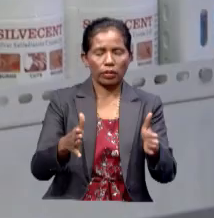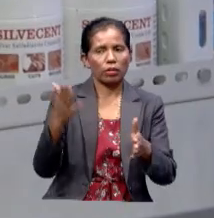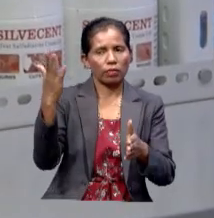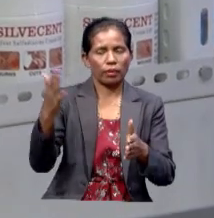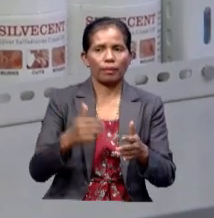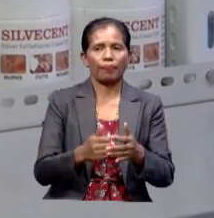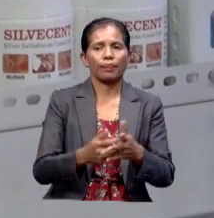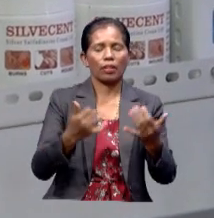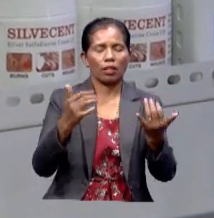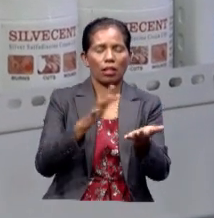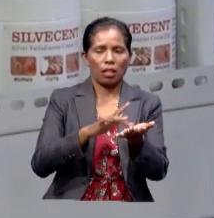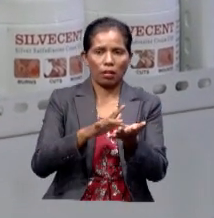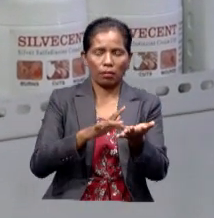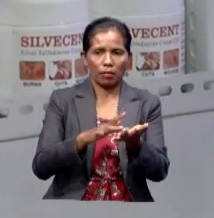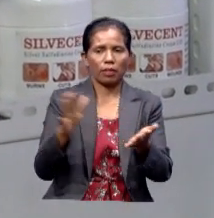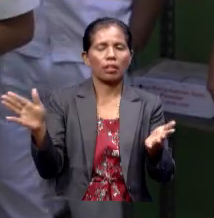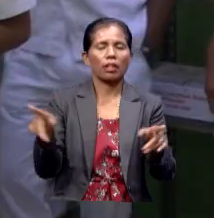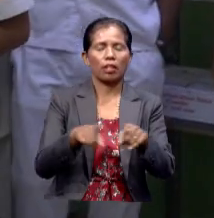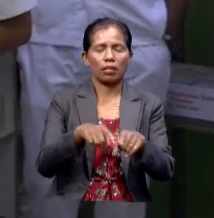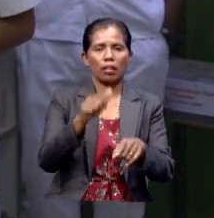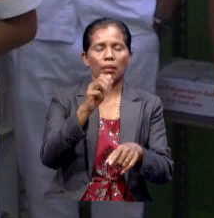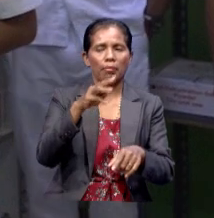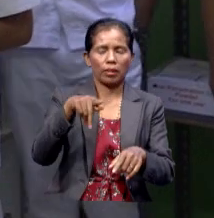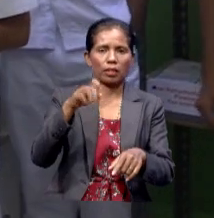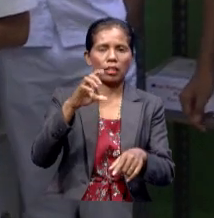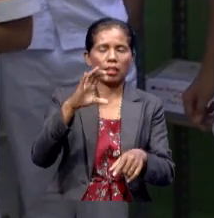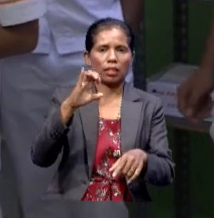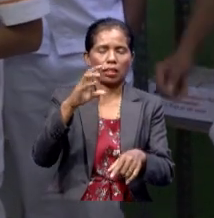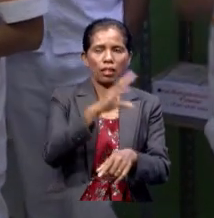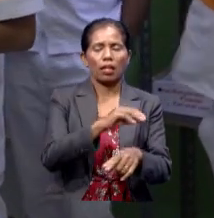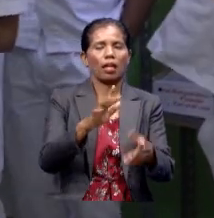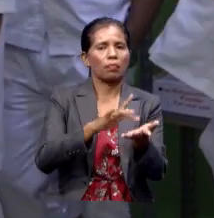estoca aimoruk antibiótica, hanesan ampicilina, nomos aimoruk seluk,